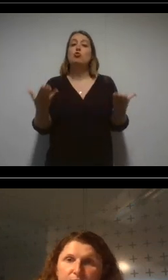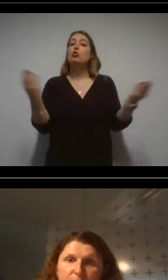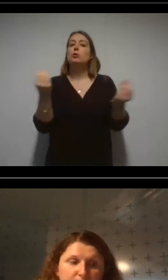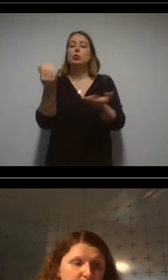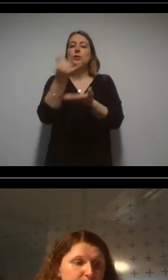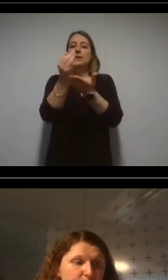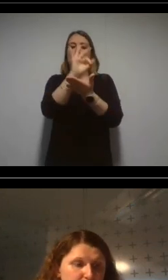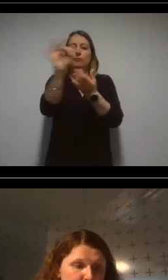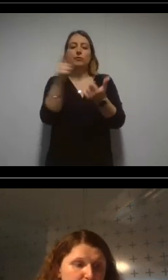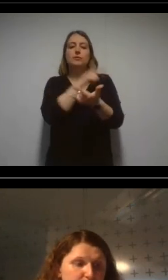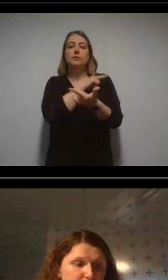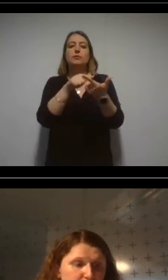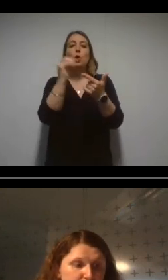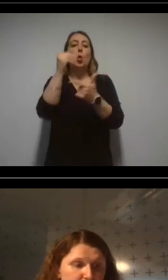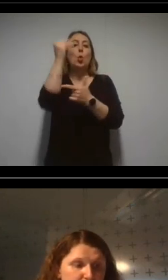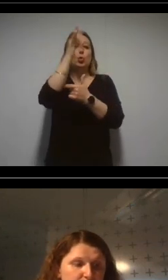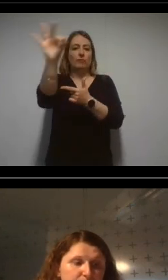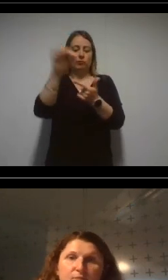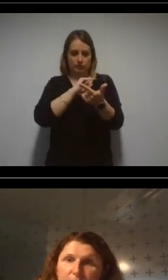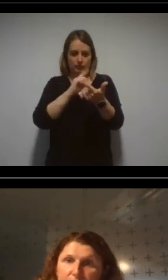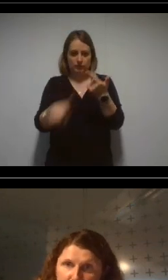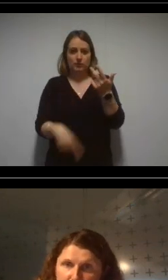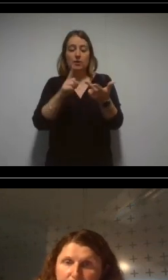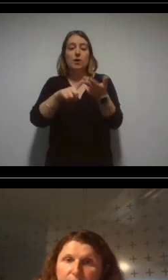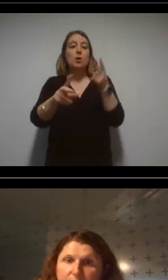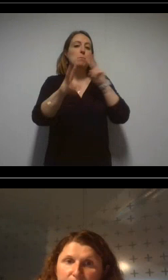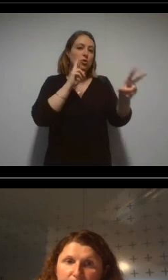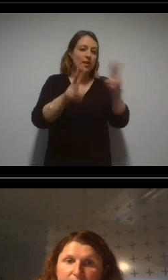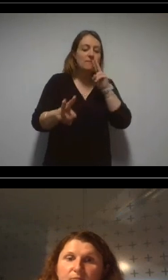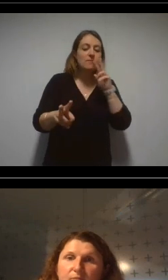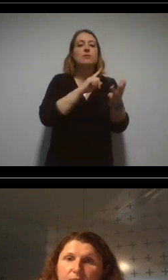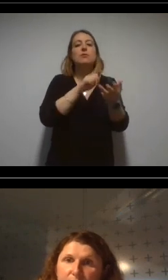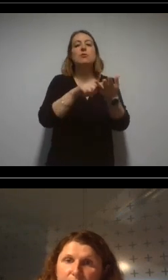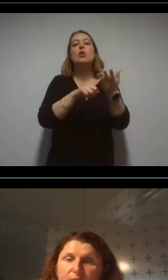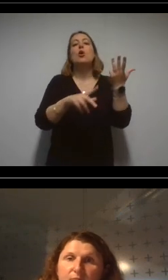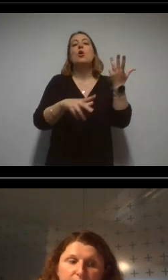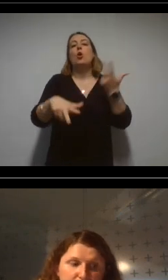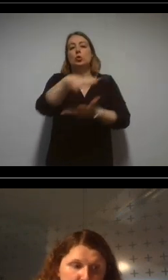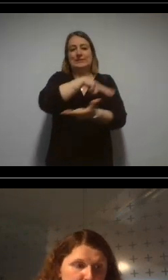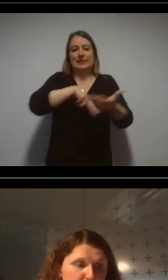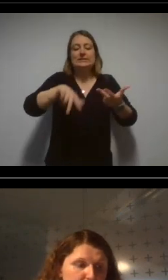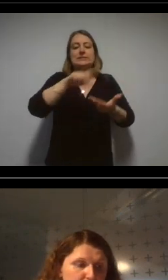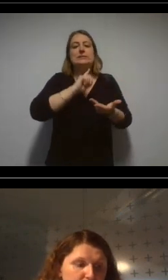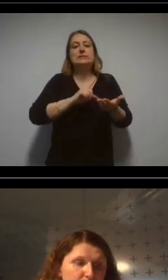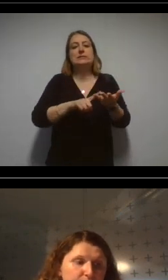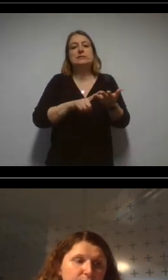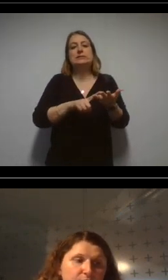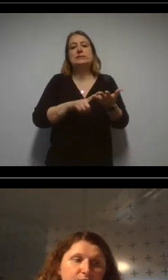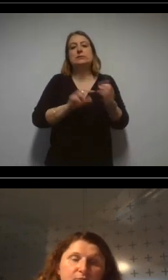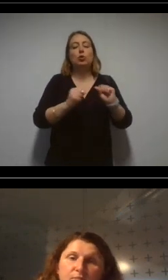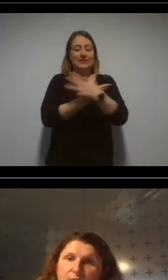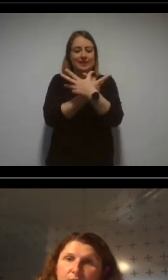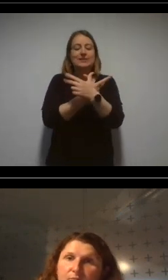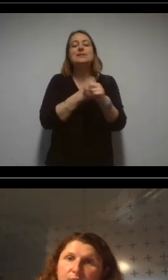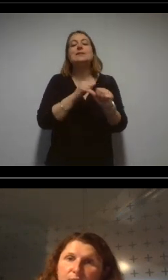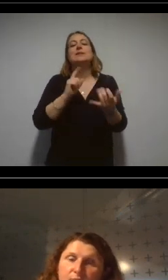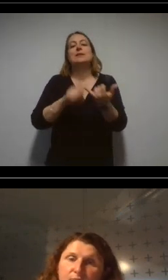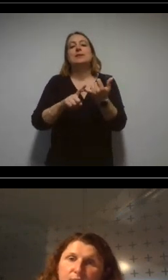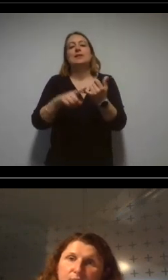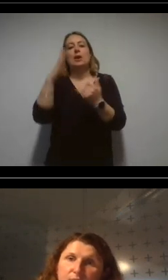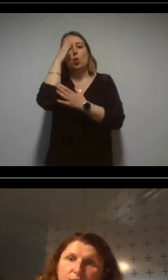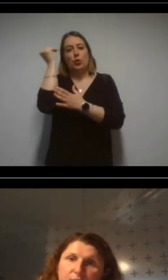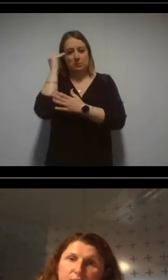les Hauts-de-France, en Bretagne, en Occitanie et sur une partie et en Rhône-Alpes.